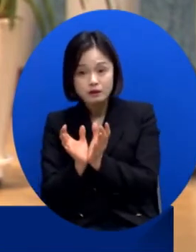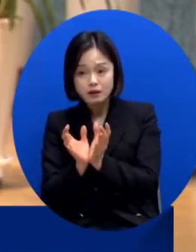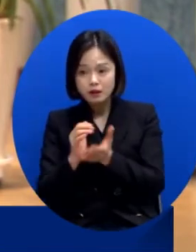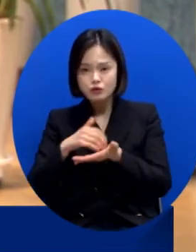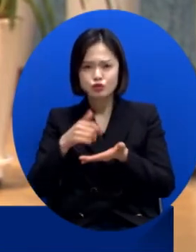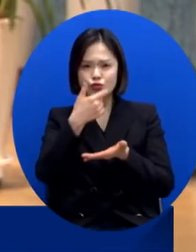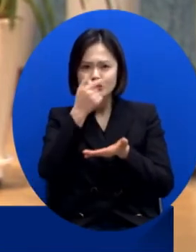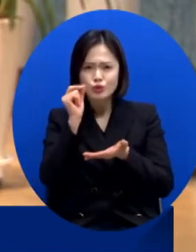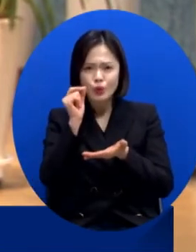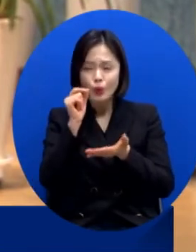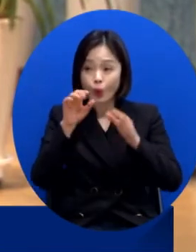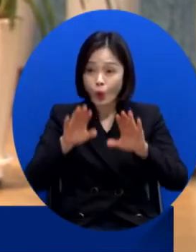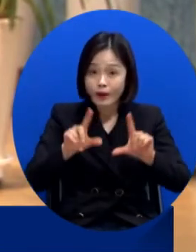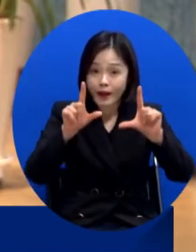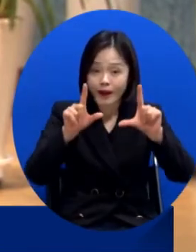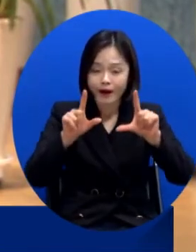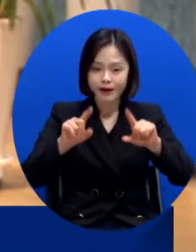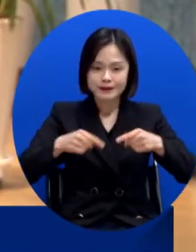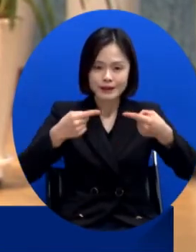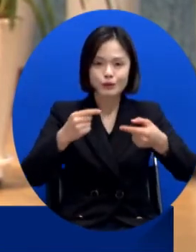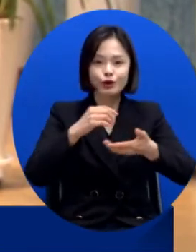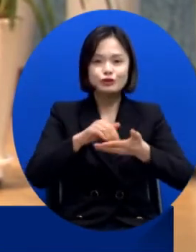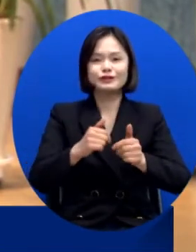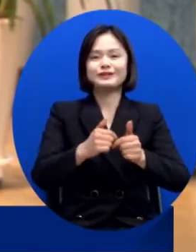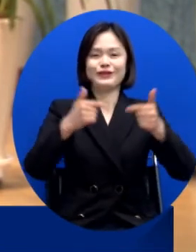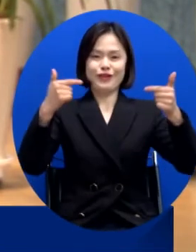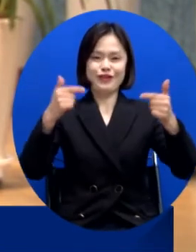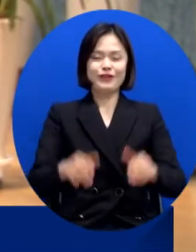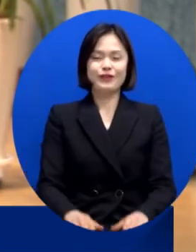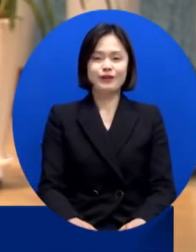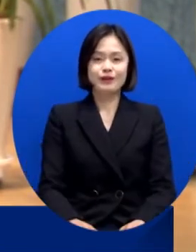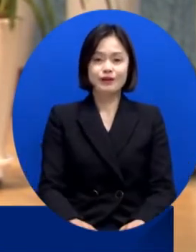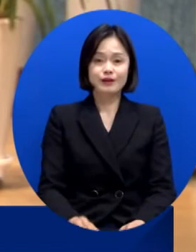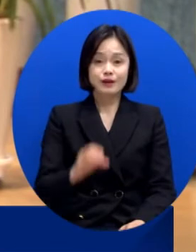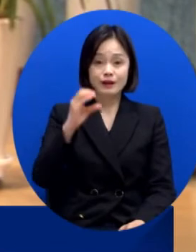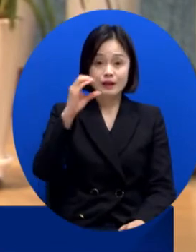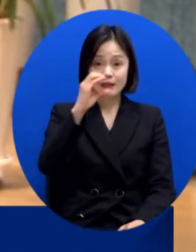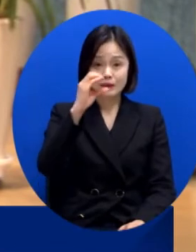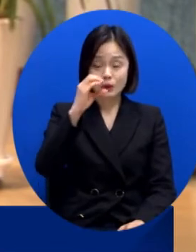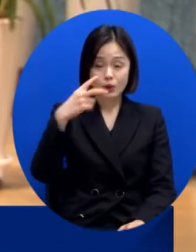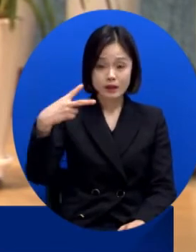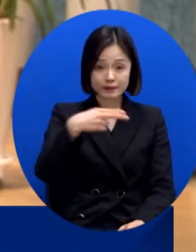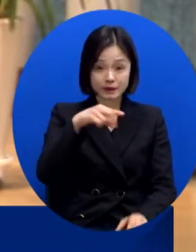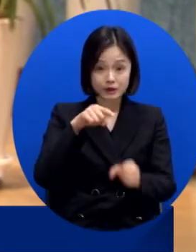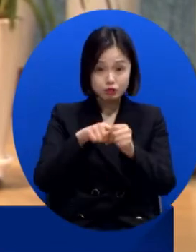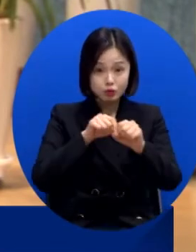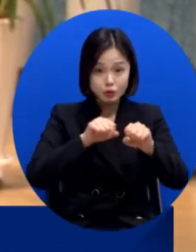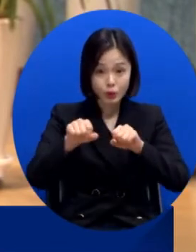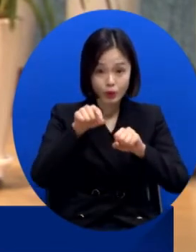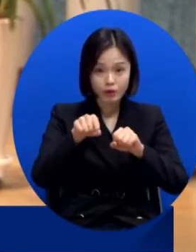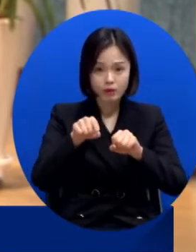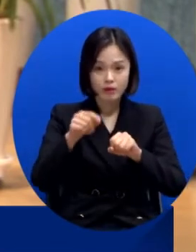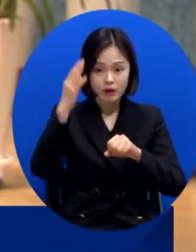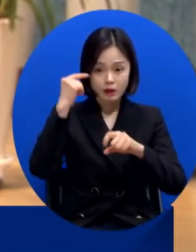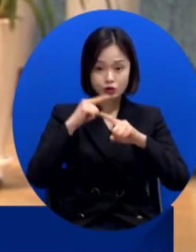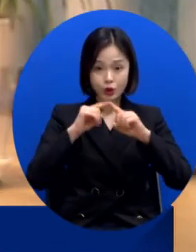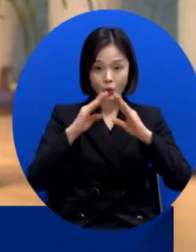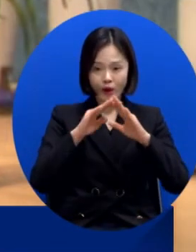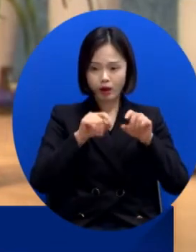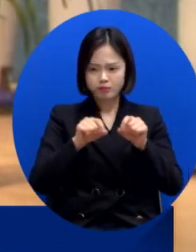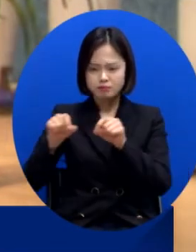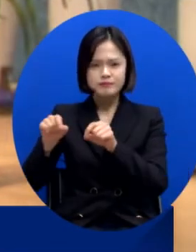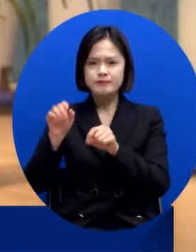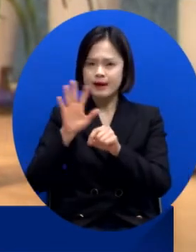늘어났습니다 탄속 음식은 더 이상 미룰 수 없는 아 그리스도인들의 아주 중차대한 신앙의 문제라고 저는 생각을 합니다